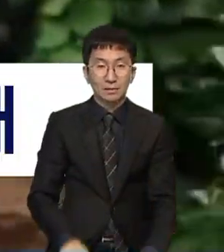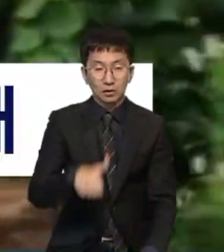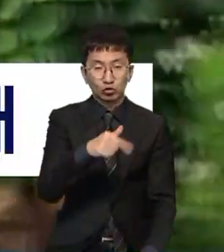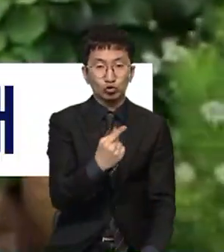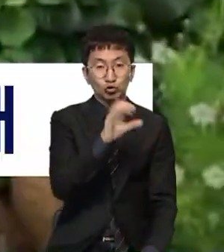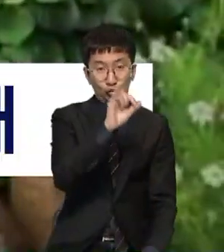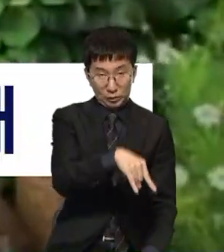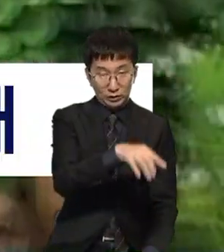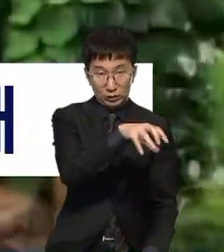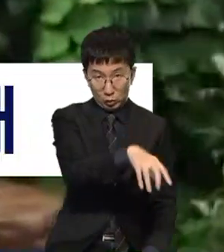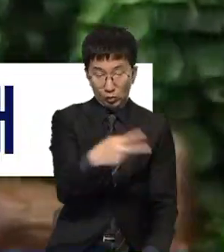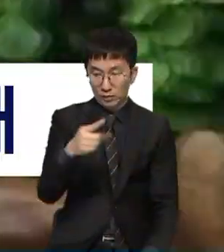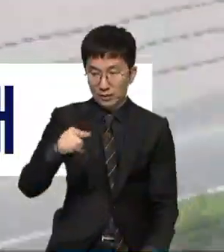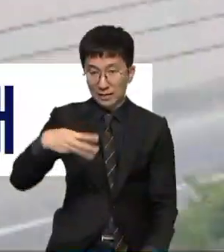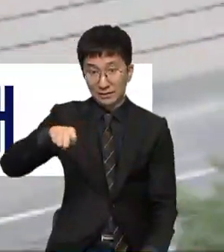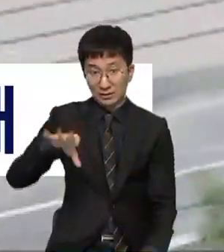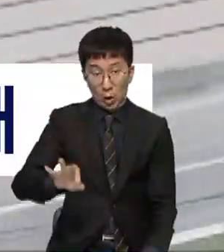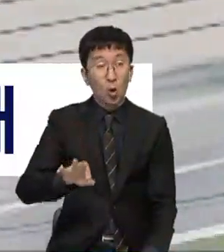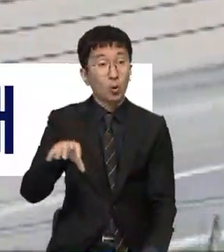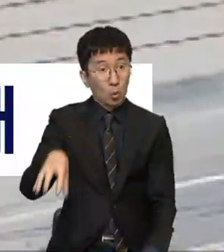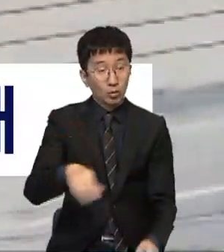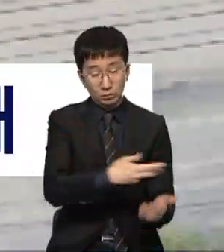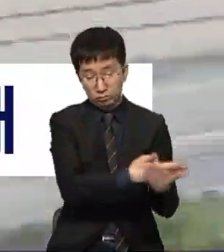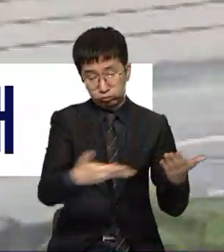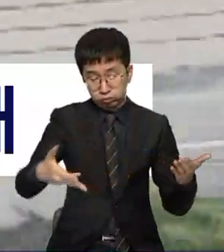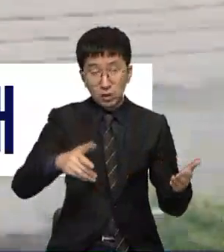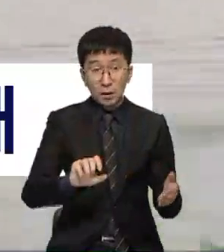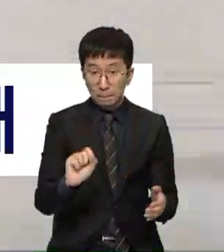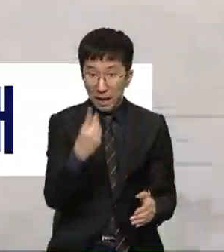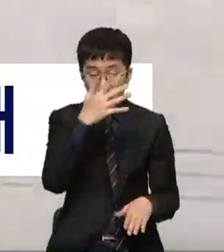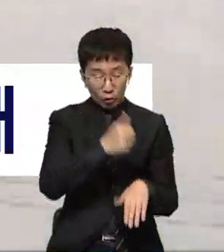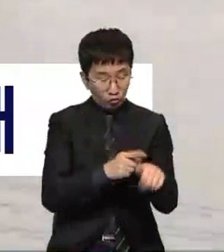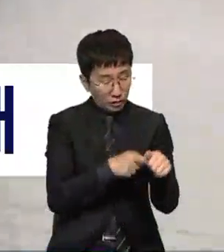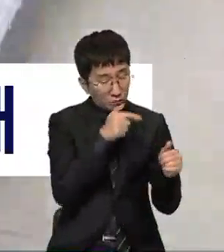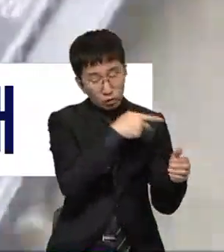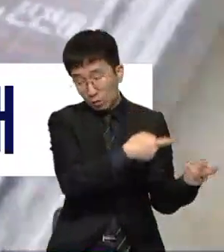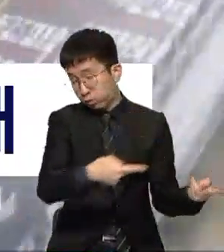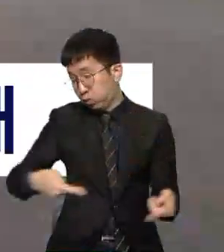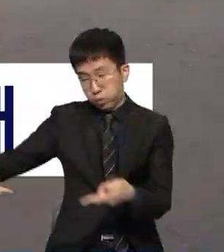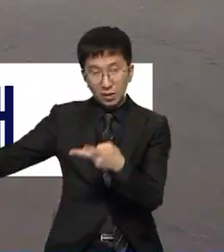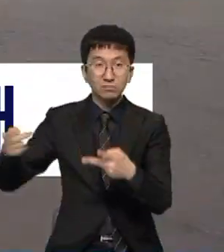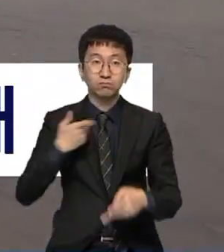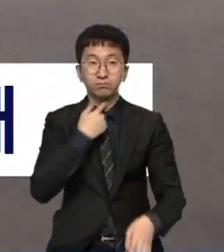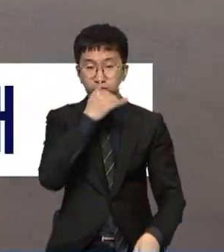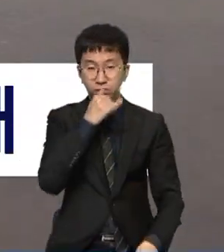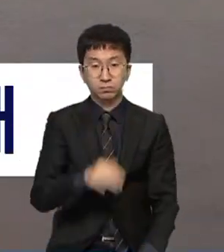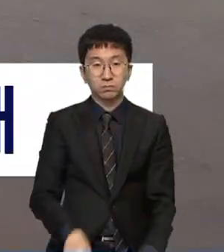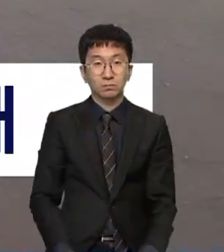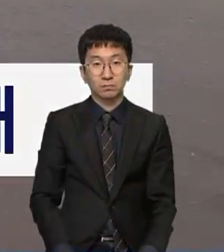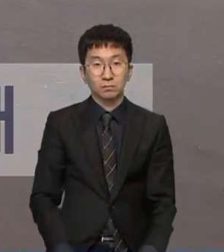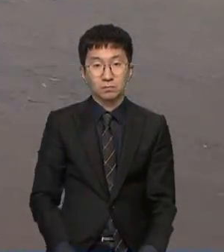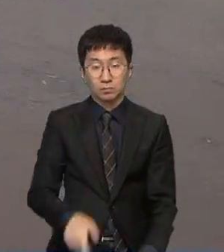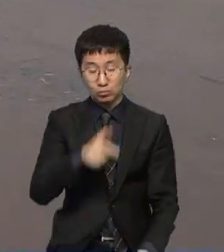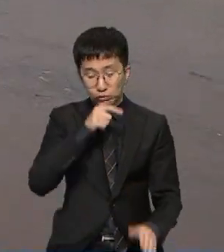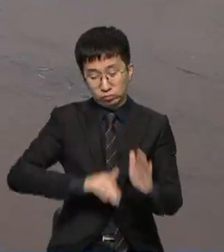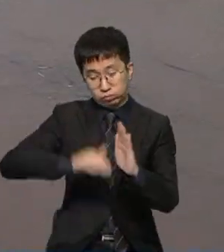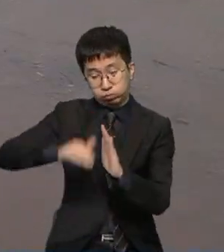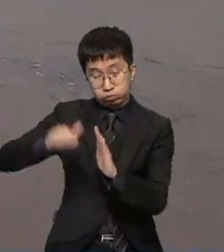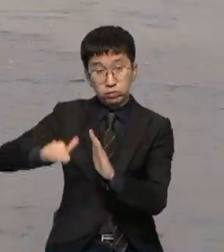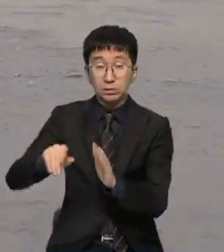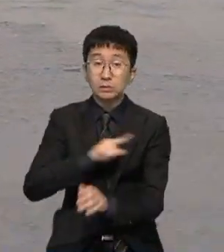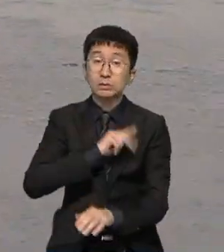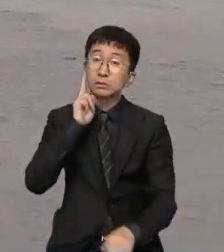군위와 달성군에서 불어난 하천물에 각각 휩쓸려 변을 당한 걸로 추정됩니다. 침수 피해는 강원 지역에서